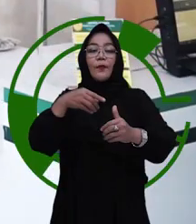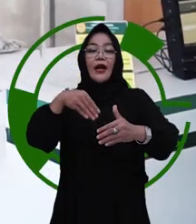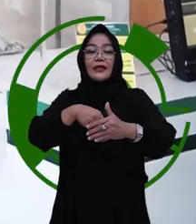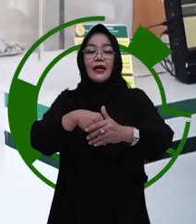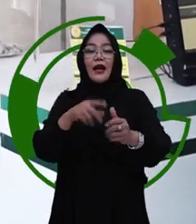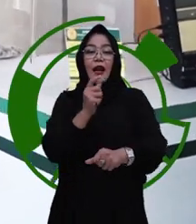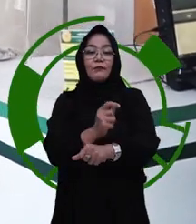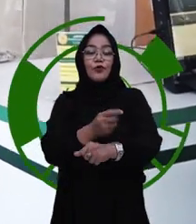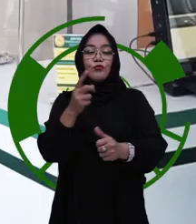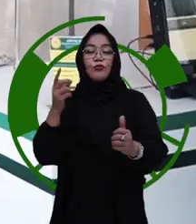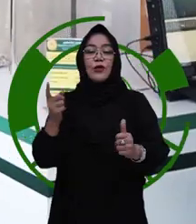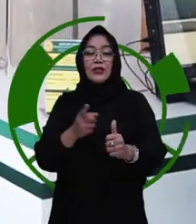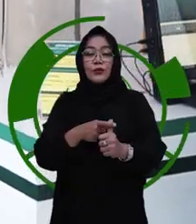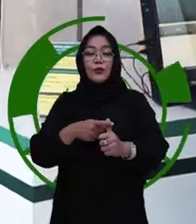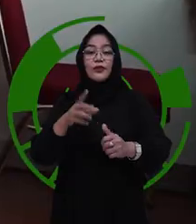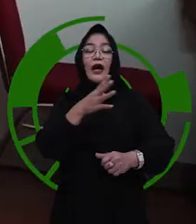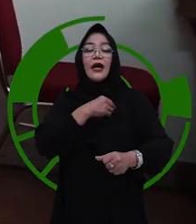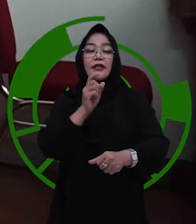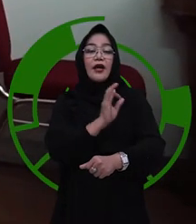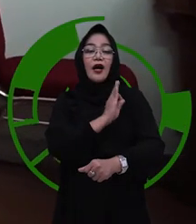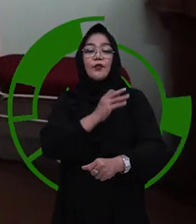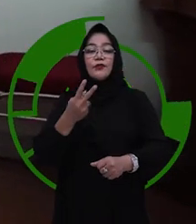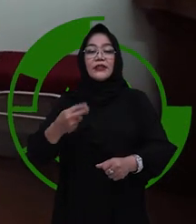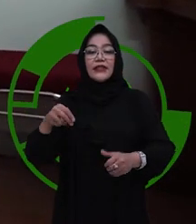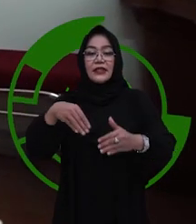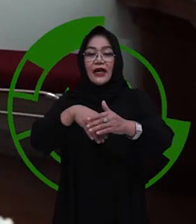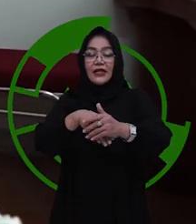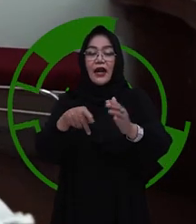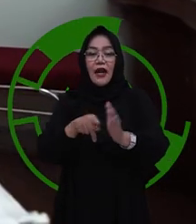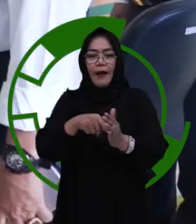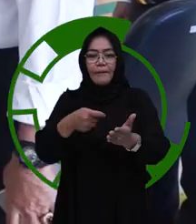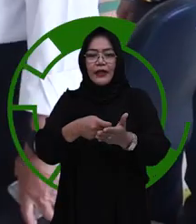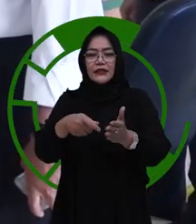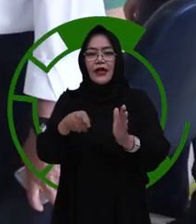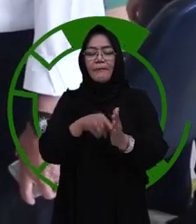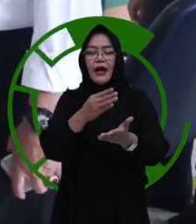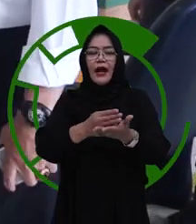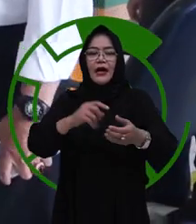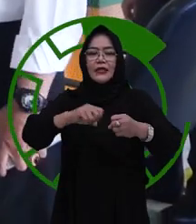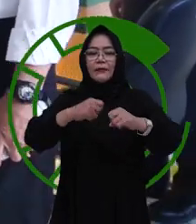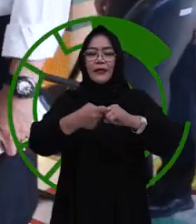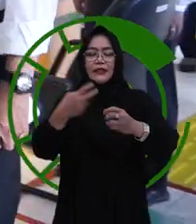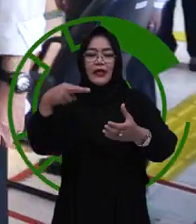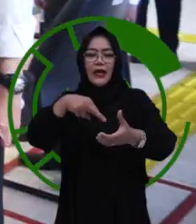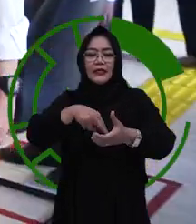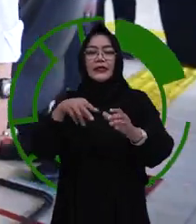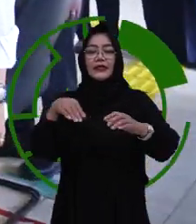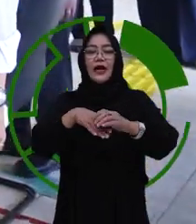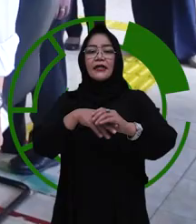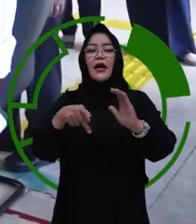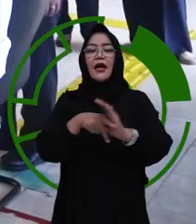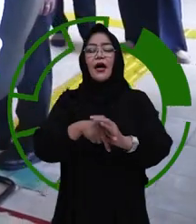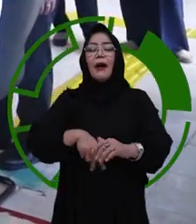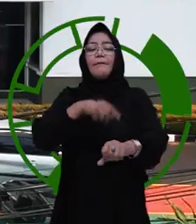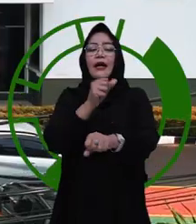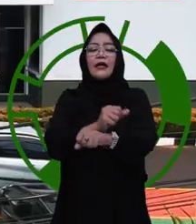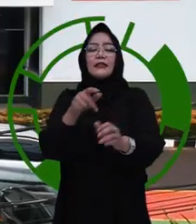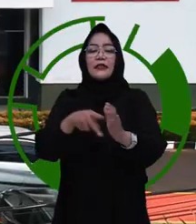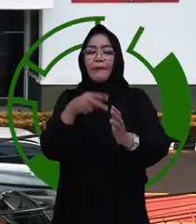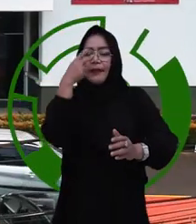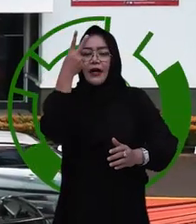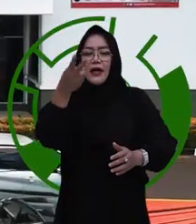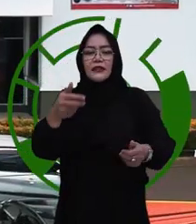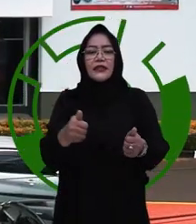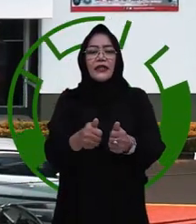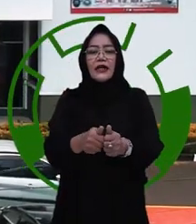tugas pokok dan fungsinya dalam memeriksa dan mengadili perkara, serta dalam pelaksanaan pengawasan.